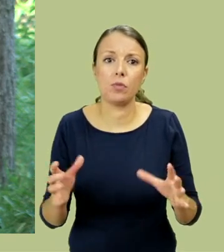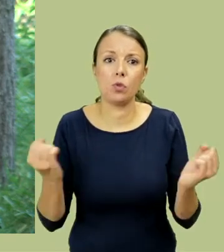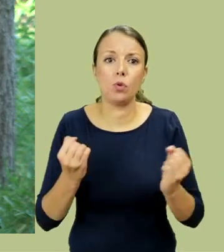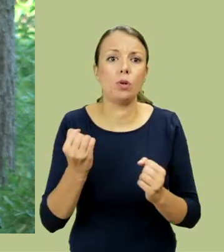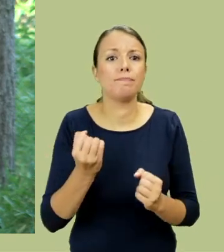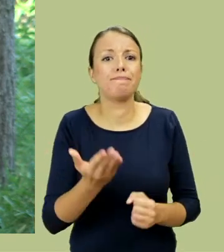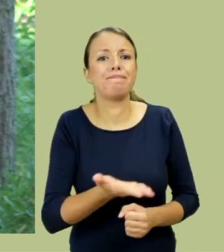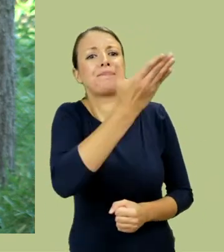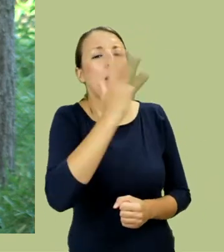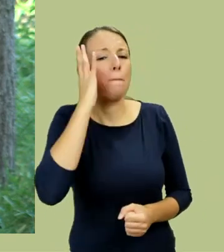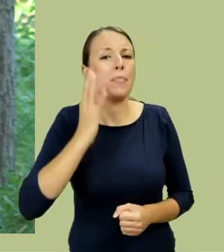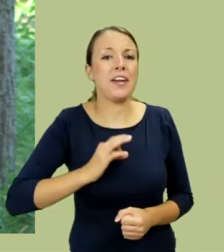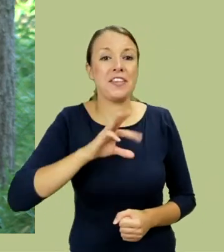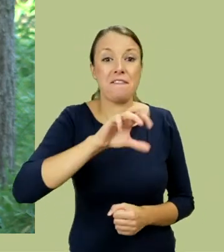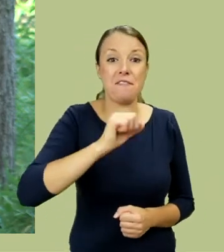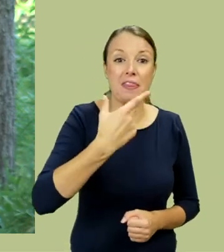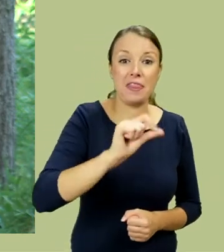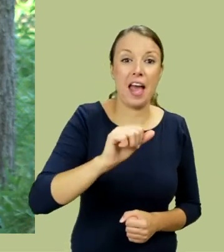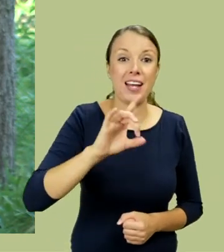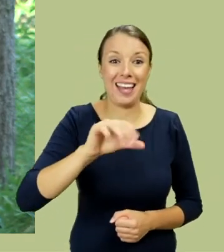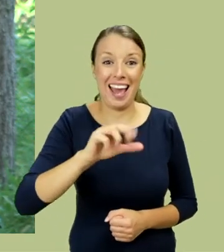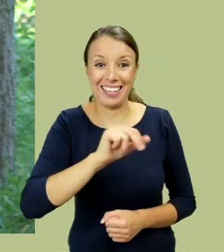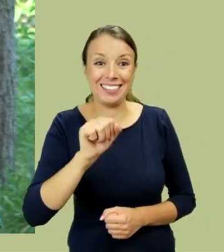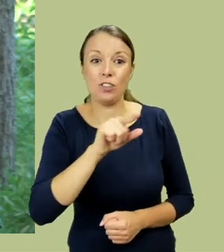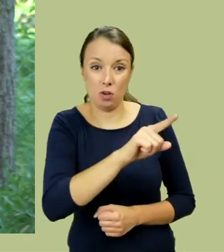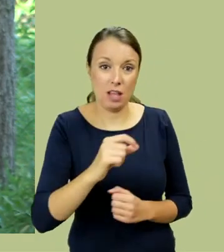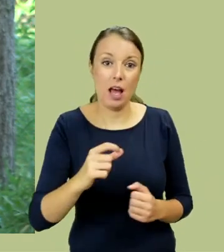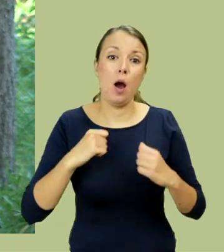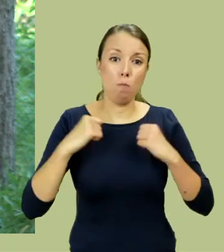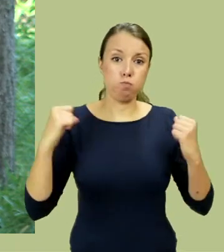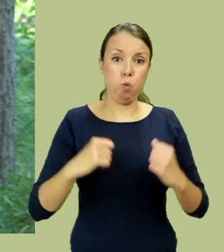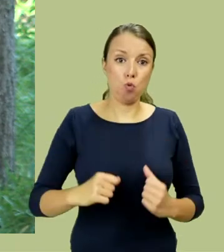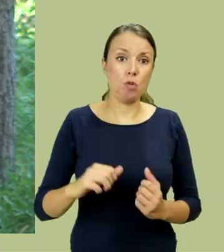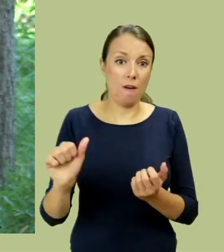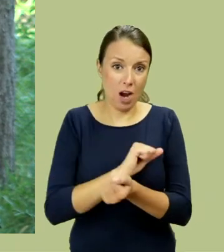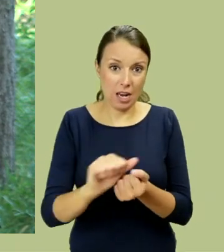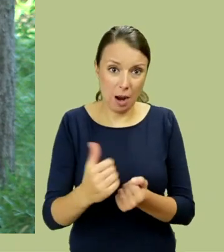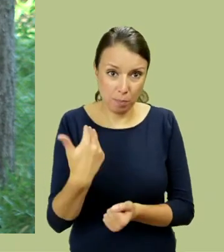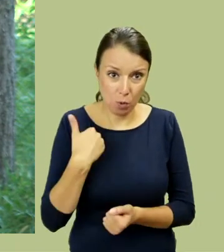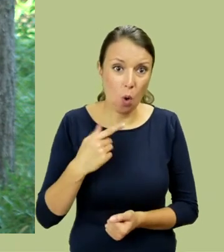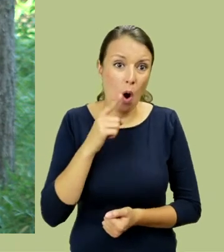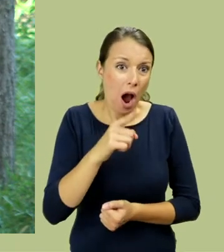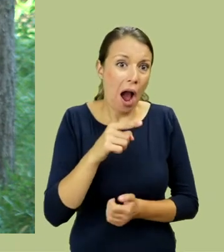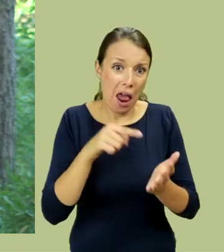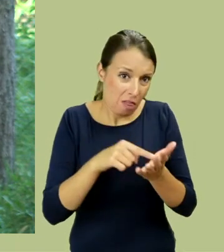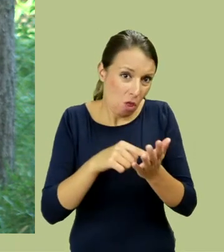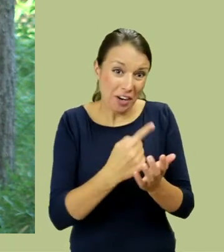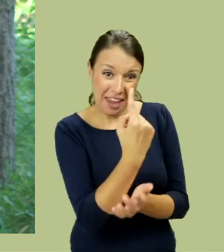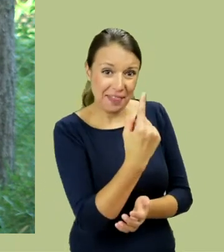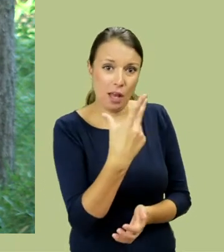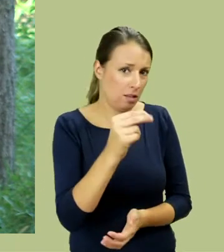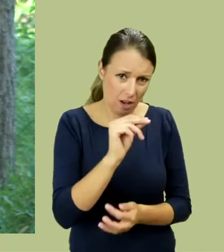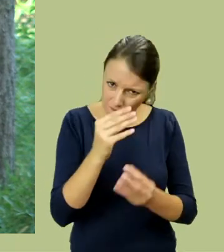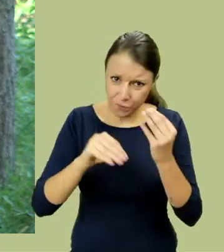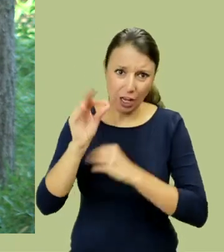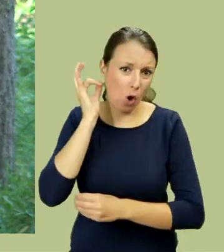Gertz, która walczyła w mundurze, ale takich dziewczyn było więcej. I kiedy